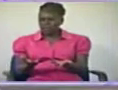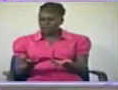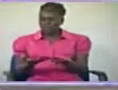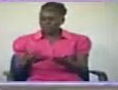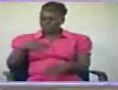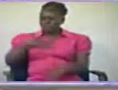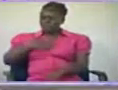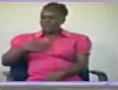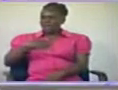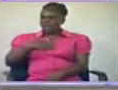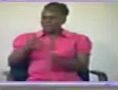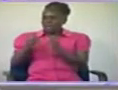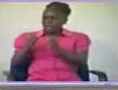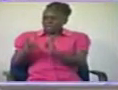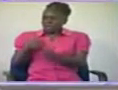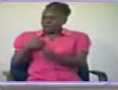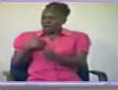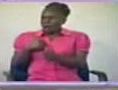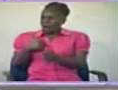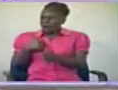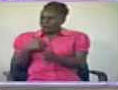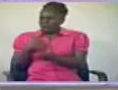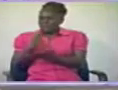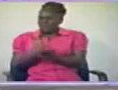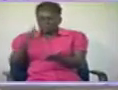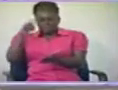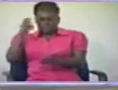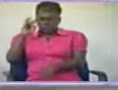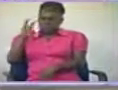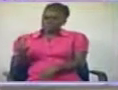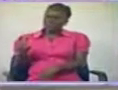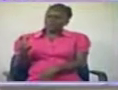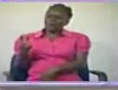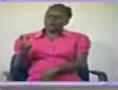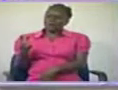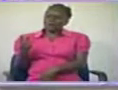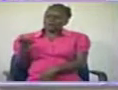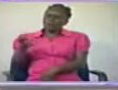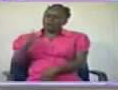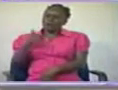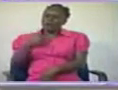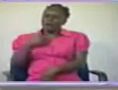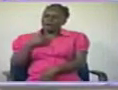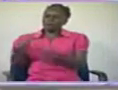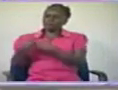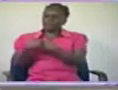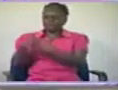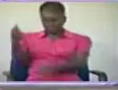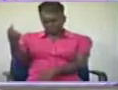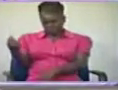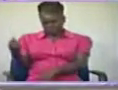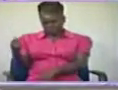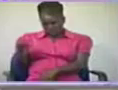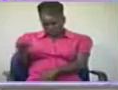sayansi, kama kuna mahali tunafikiria ama tunaangalia na tunaona kwamba wanaweza kuwa na changamoto kidogo,